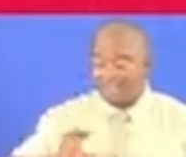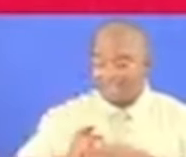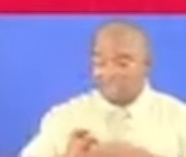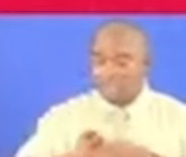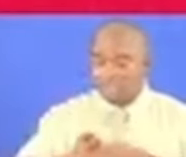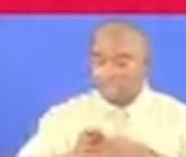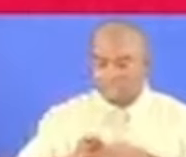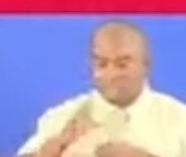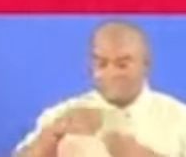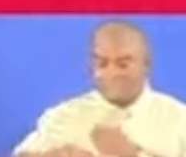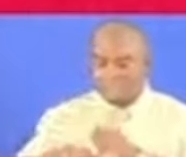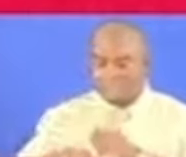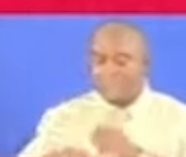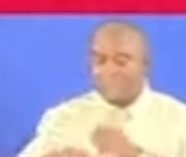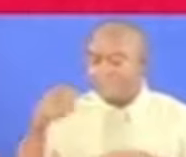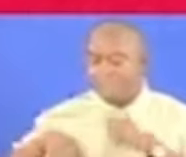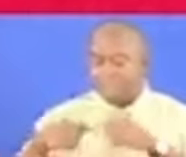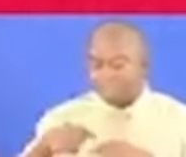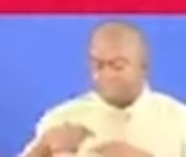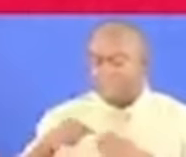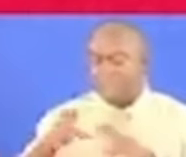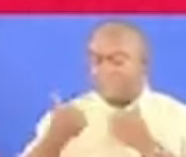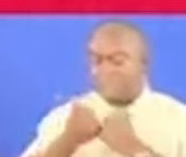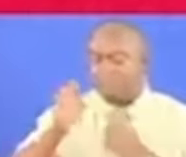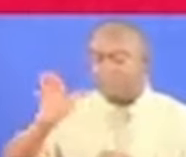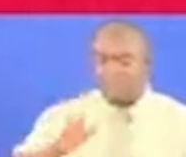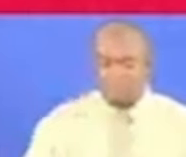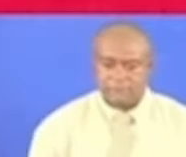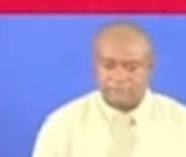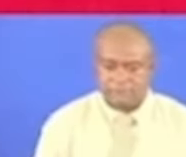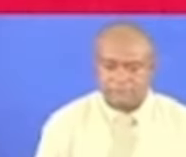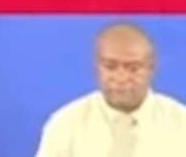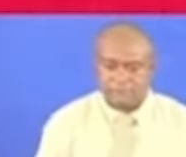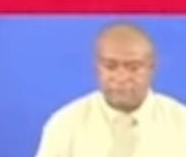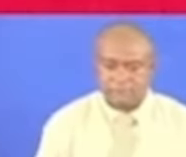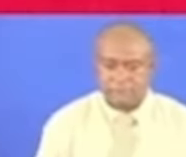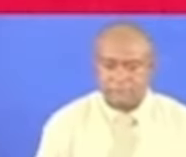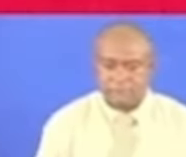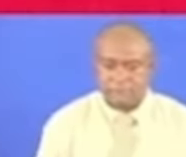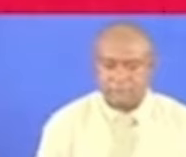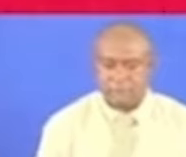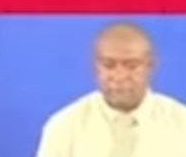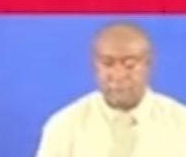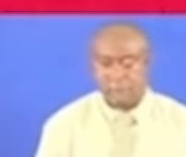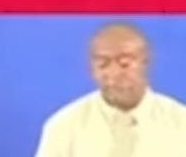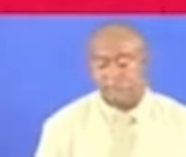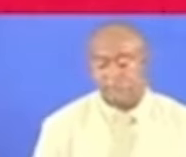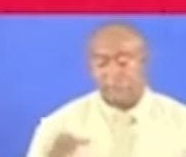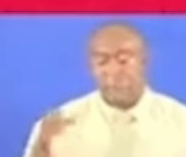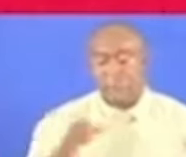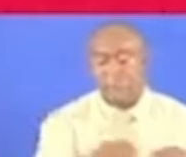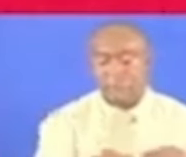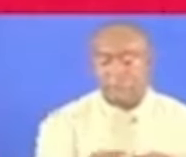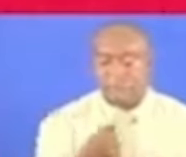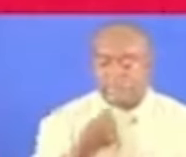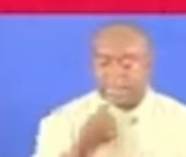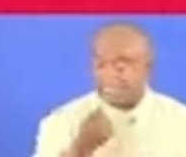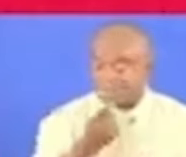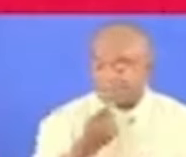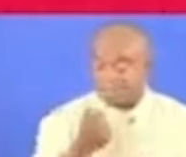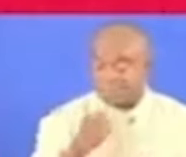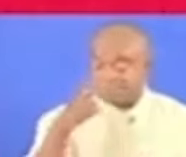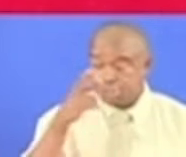muzi yake MH eshima Spa Kama ilua na maoni kuwa adh habu Ya faini inay pendekeza haweka kiwo cha cha chini